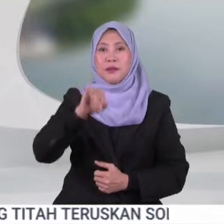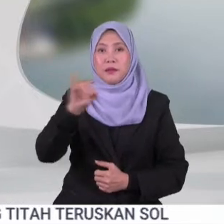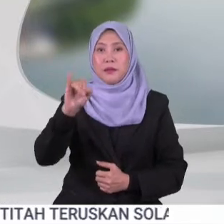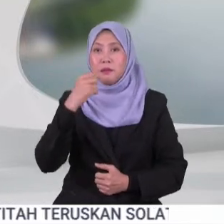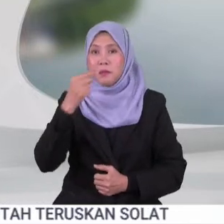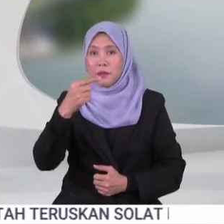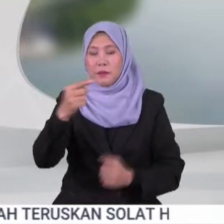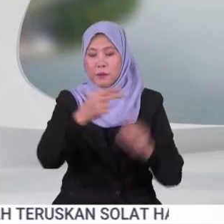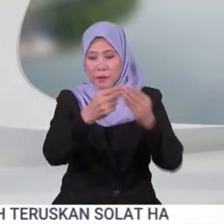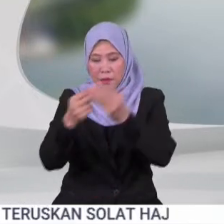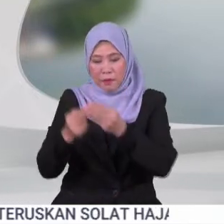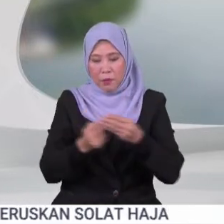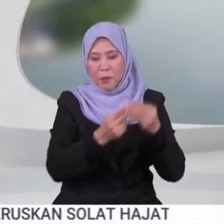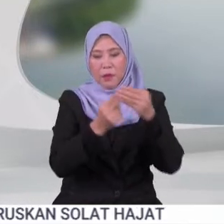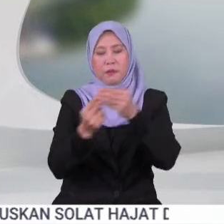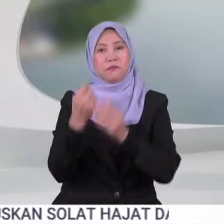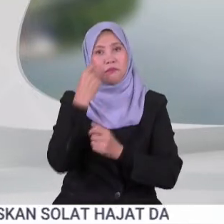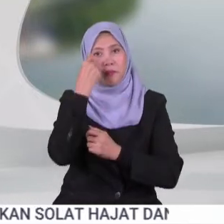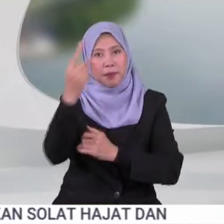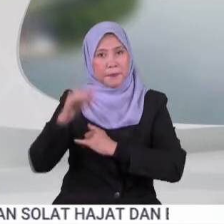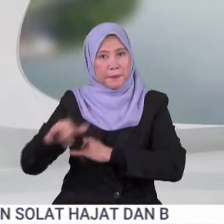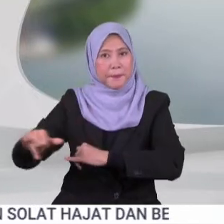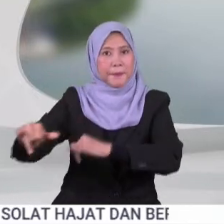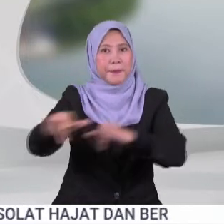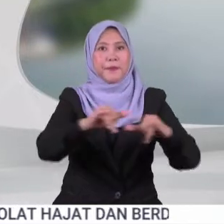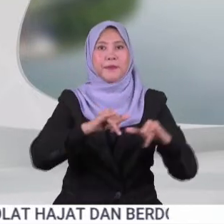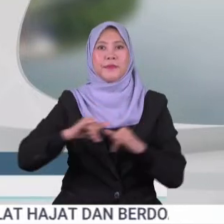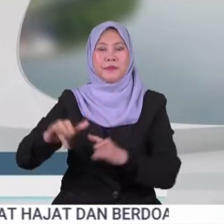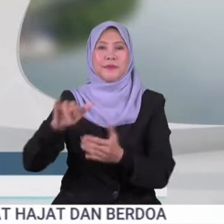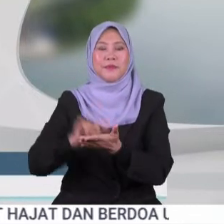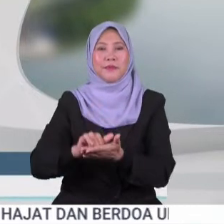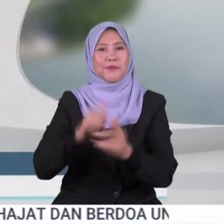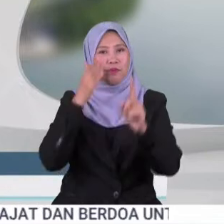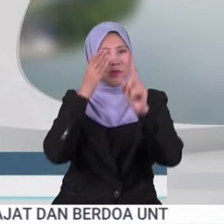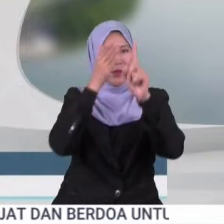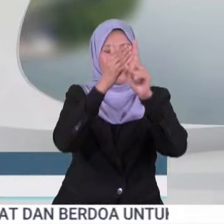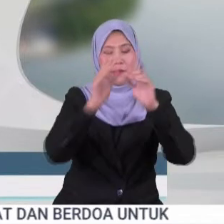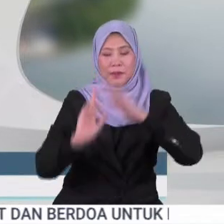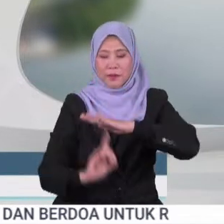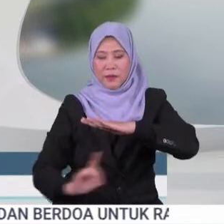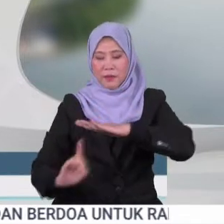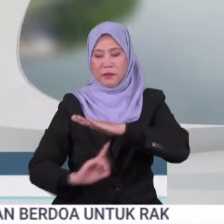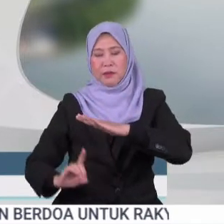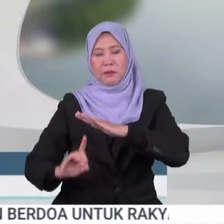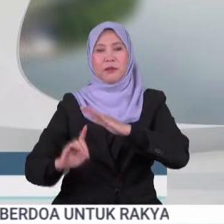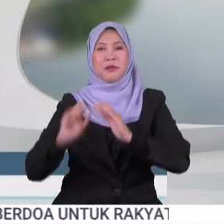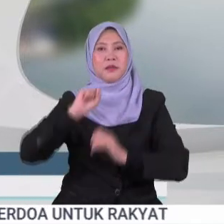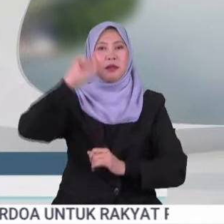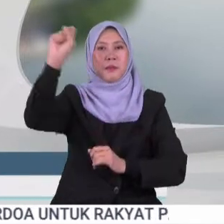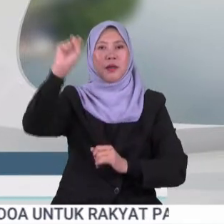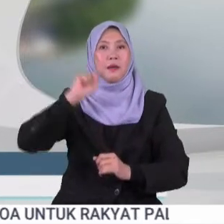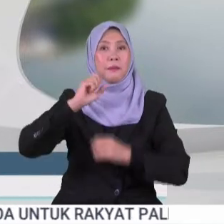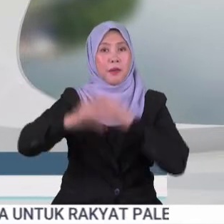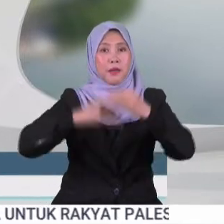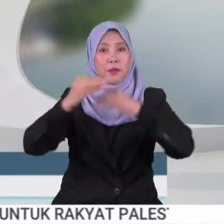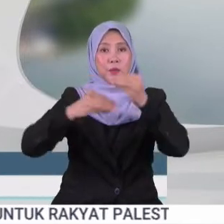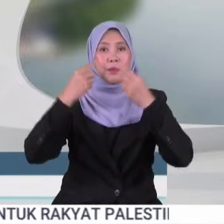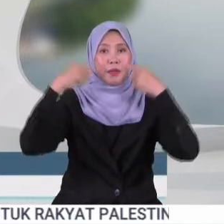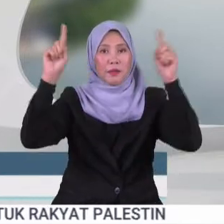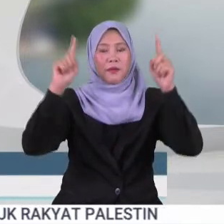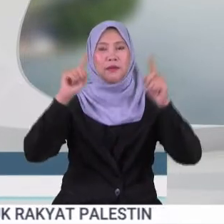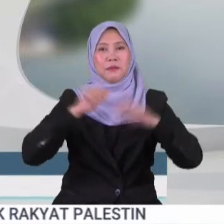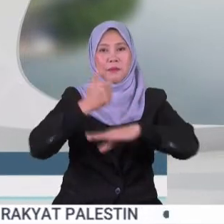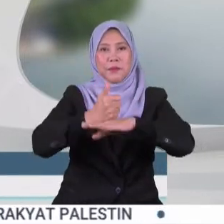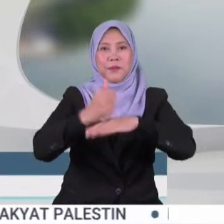berkata, perpaduan dan persefahaman ini juga merupakan salah satu matlamat dasar Hala 7 Sabah Maju Jaya iaitu